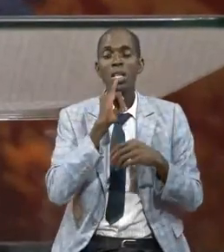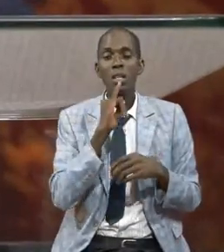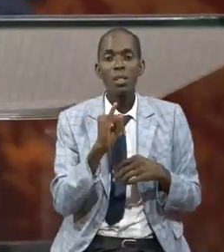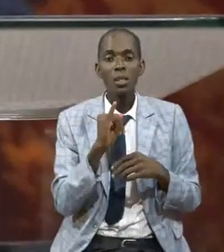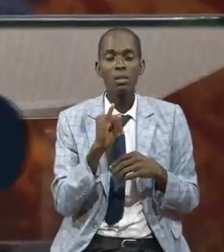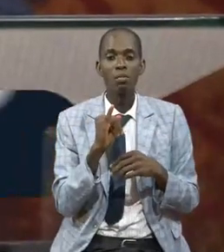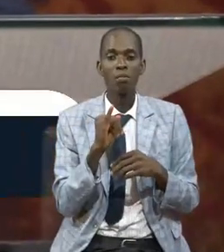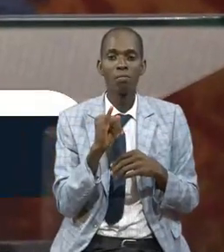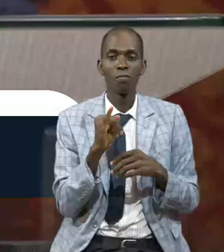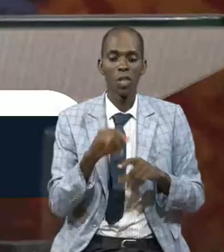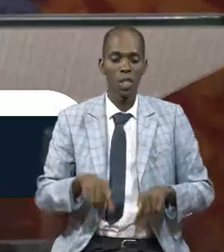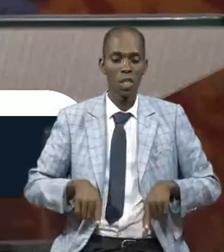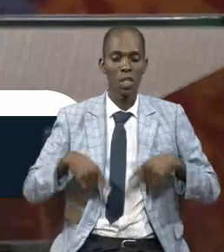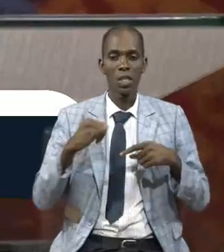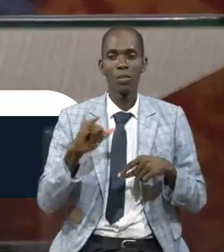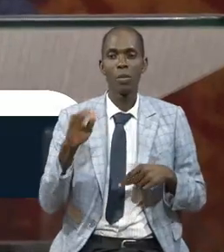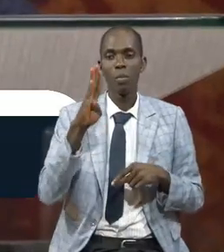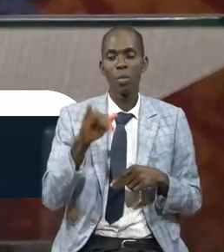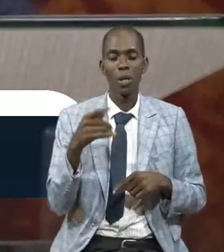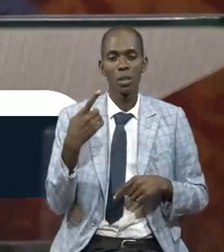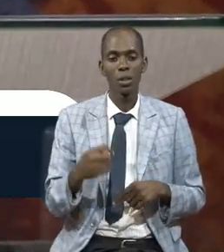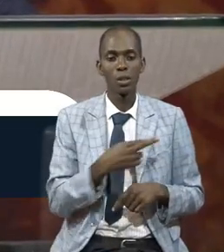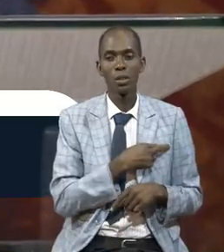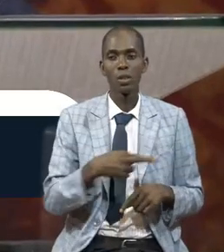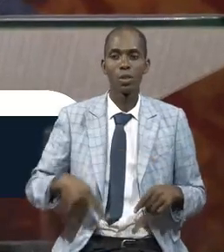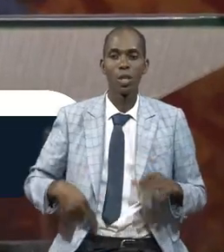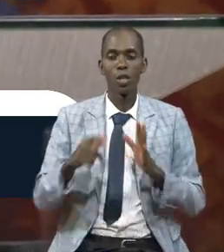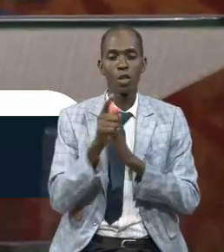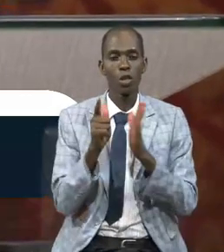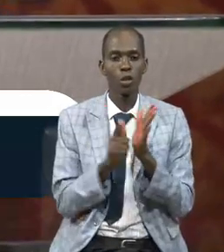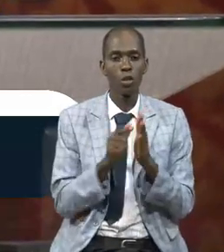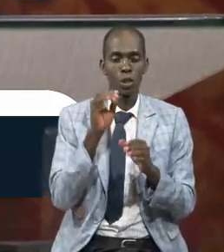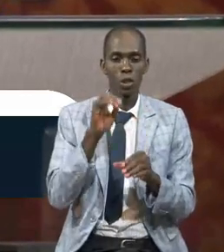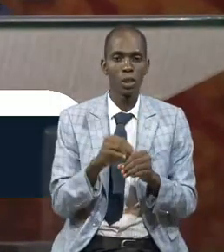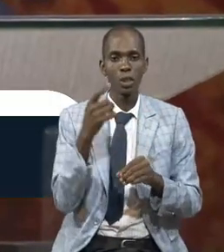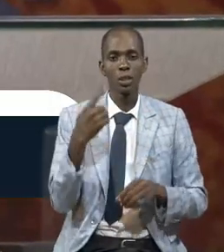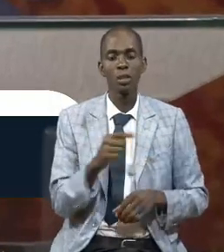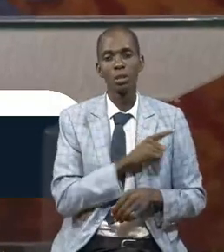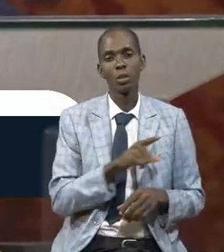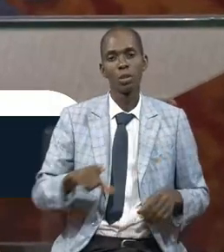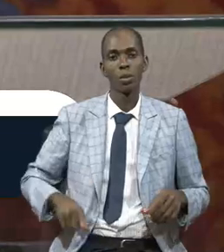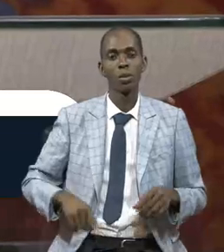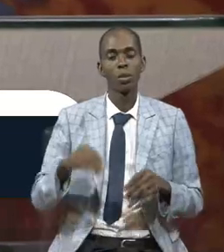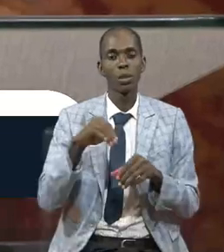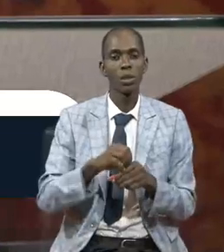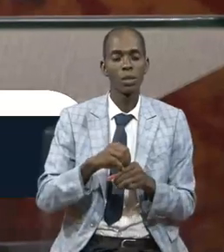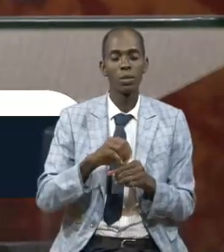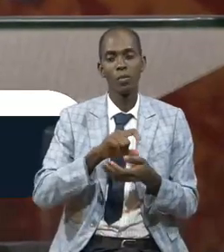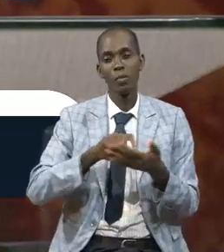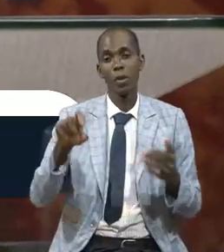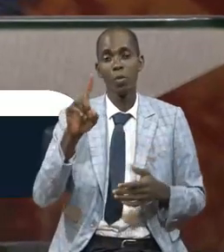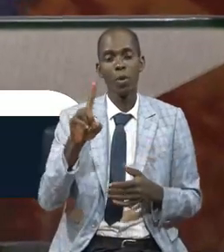Vivre par la loi royale dans le Seigneur ». Revenons au verset 1.